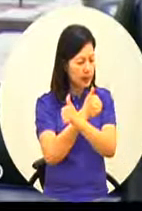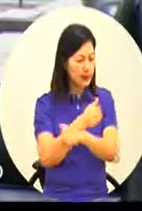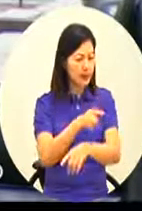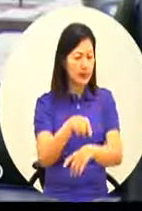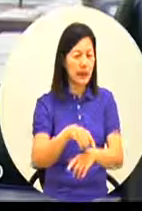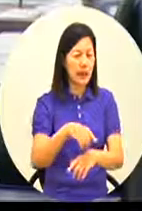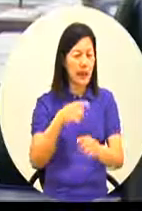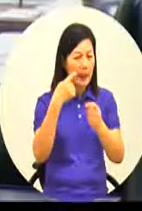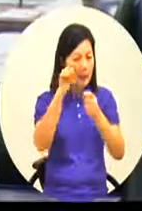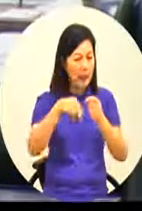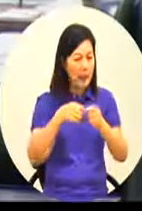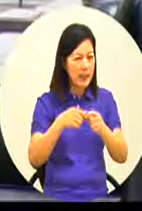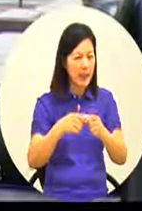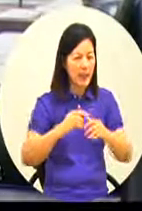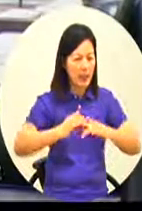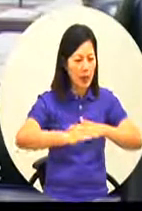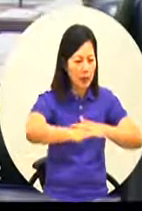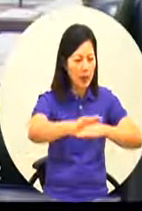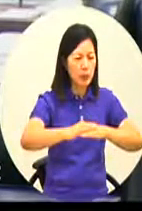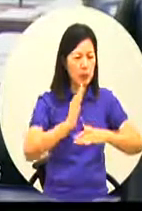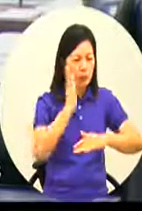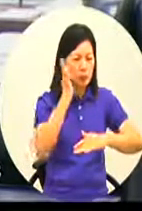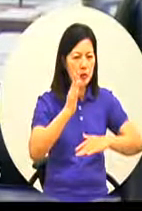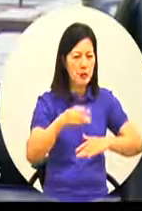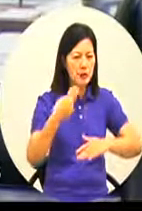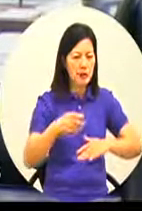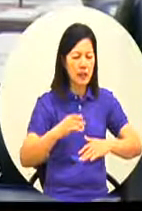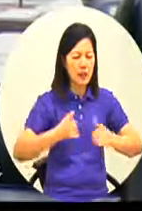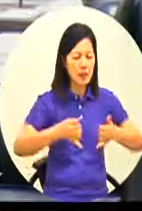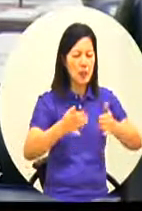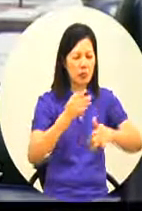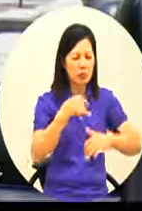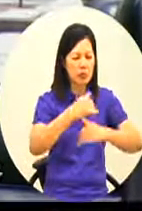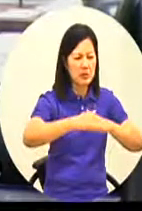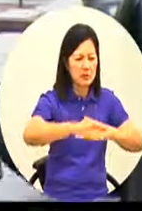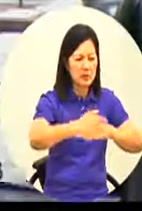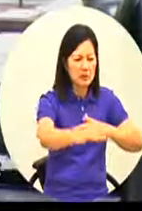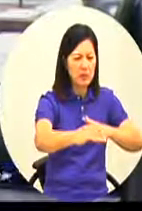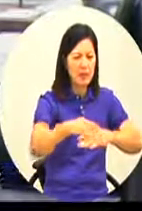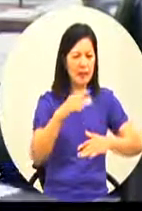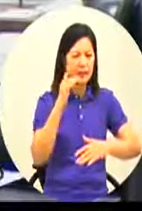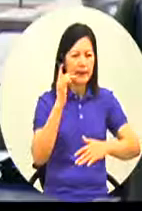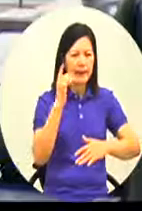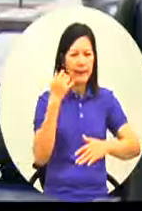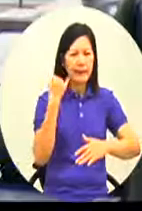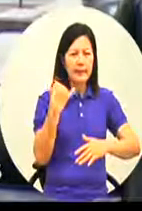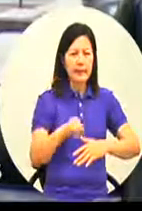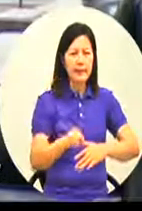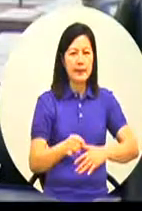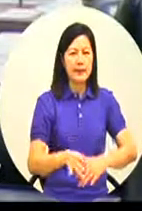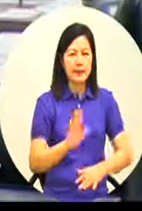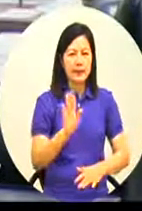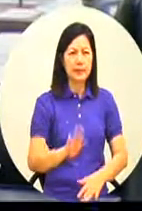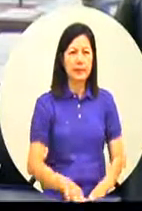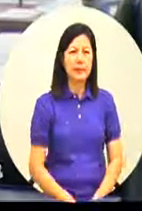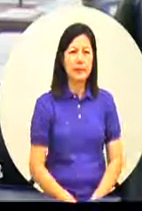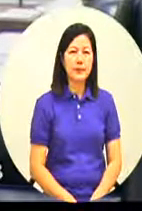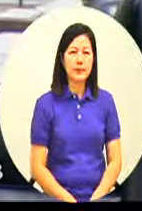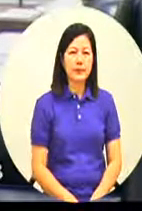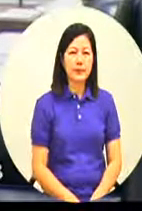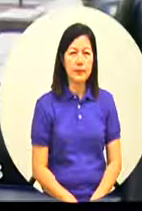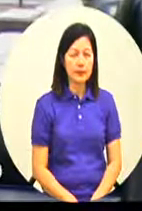袂，不要就是说让人家楼一直嫌一直嫌嘛，吼。那我们现在要讲到的就是有关于